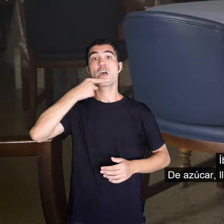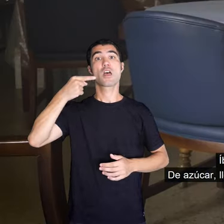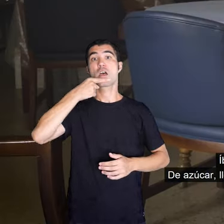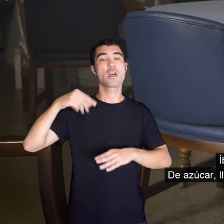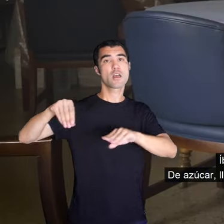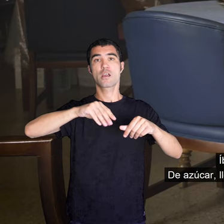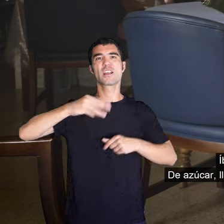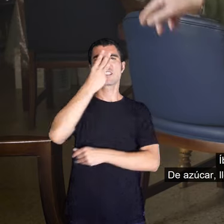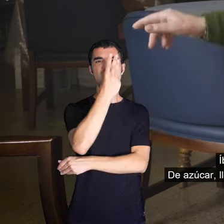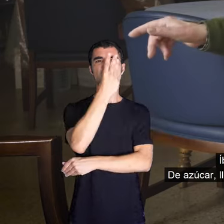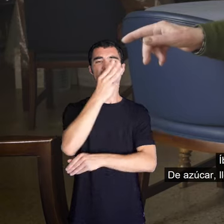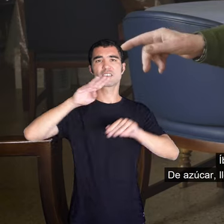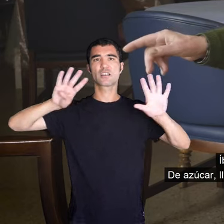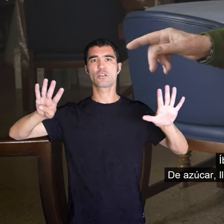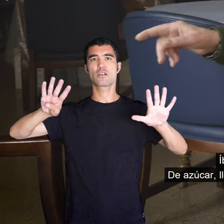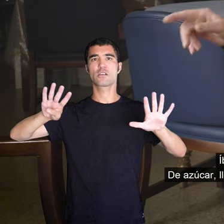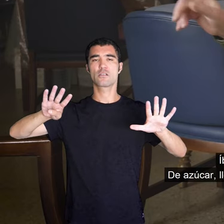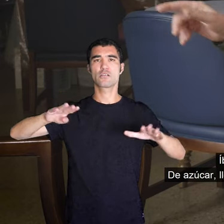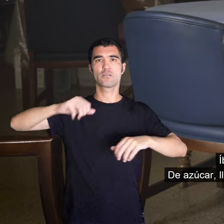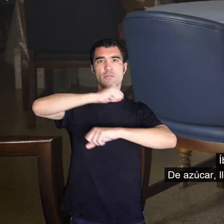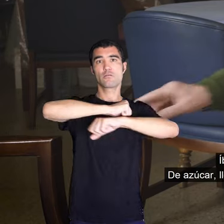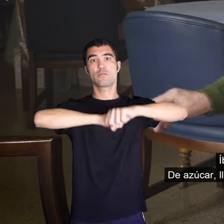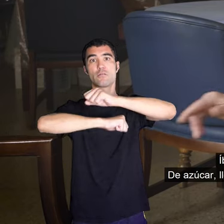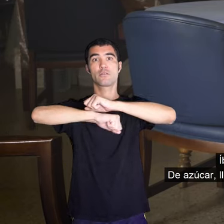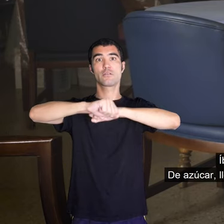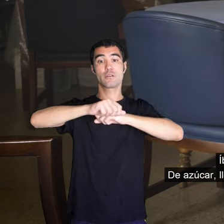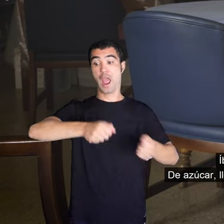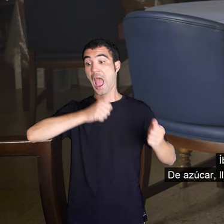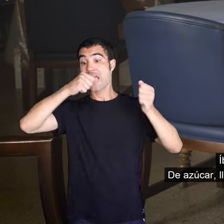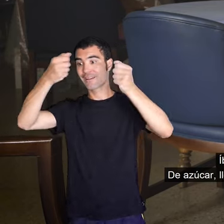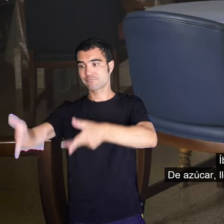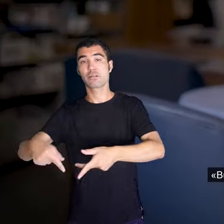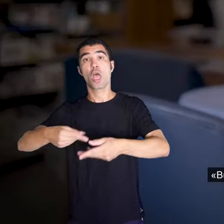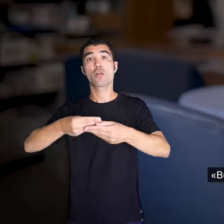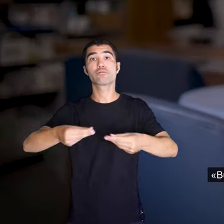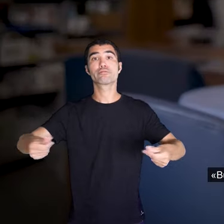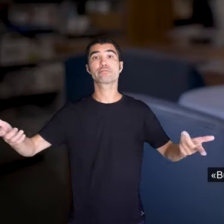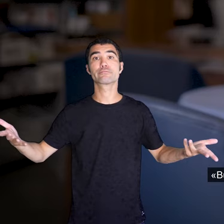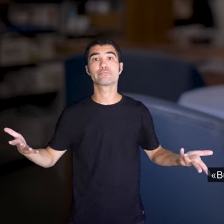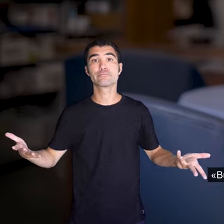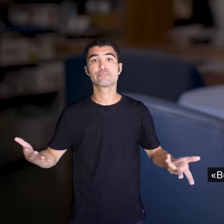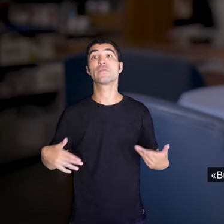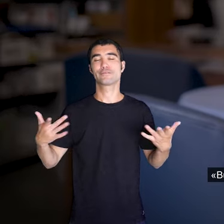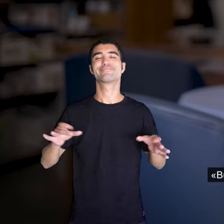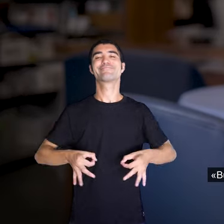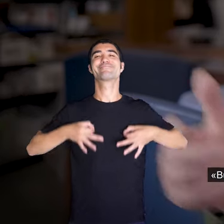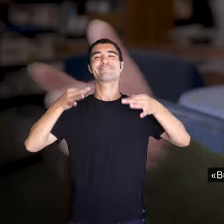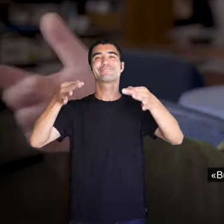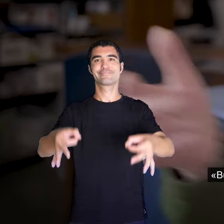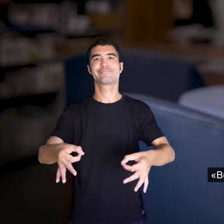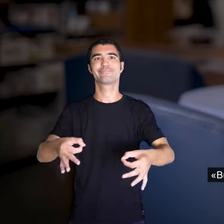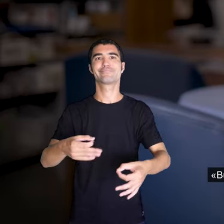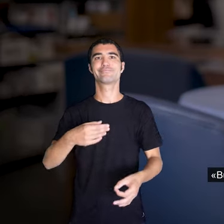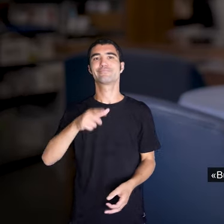Duen 39 saps perquè un va caure a la mà, i la sucre se fon. I arribàrem allà perquè